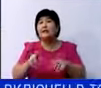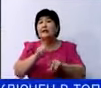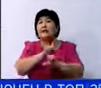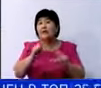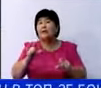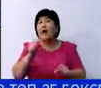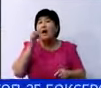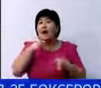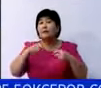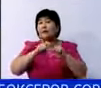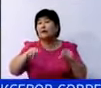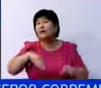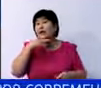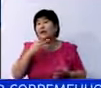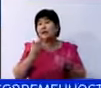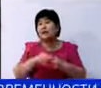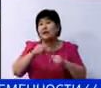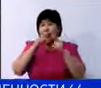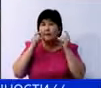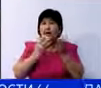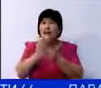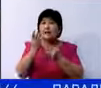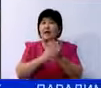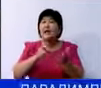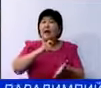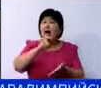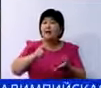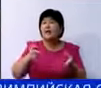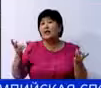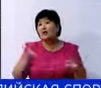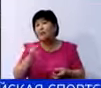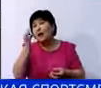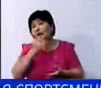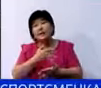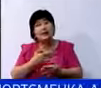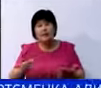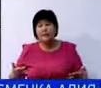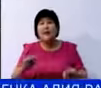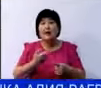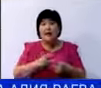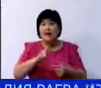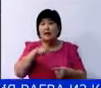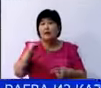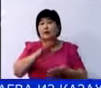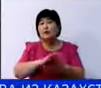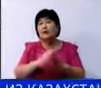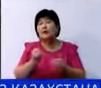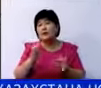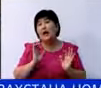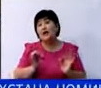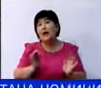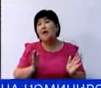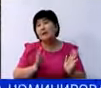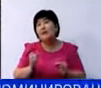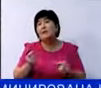аптеках города в достаточном количестве маски перчатки антисептики необходимые лекарственные препараты и ведь ситуация постепенно нормализуется в